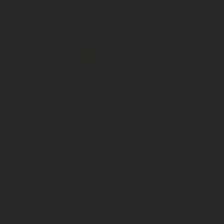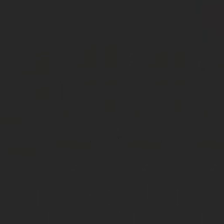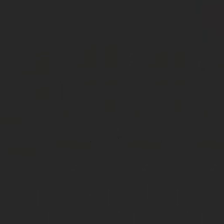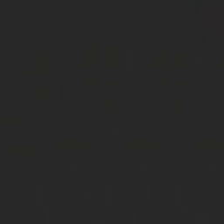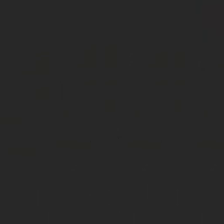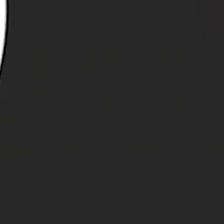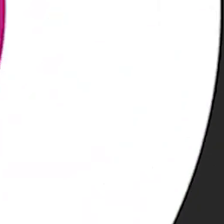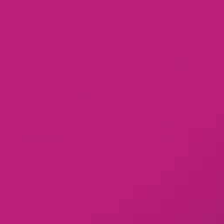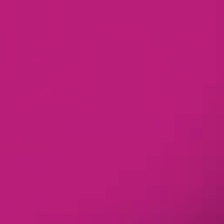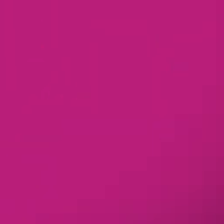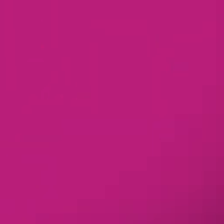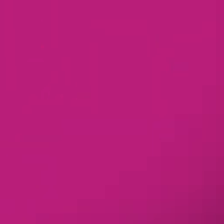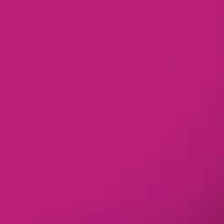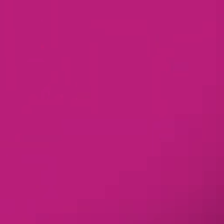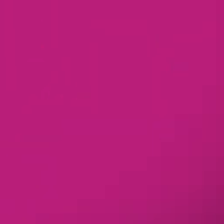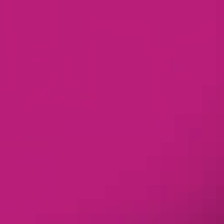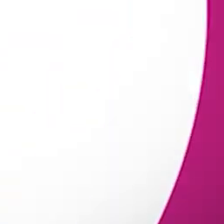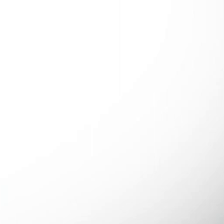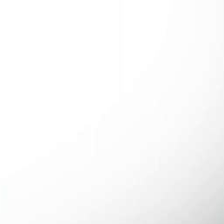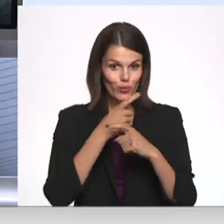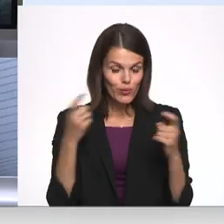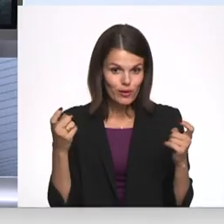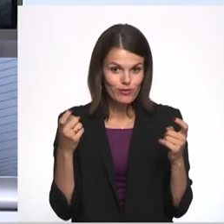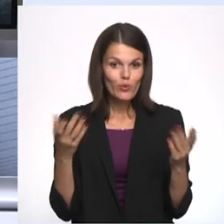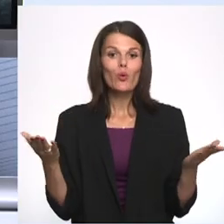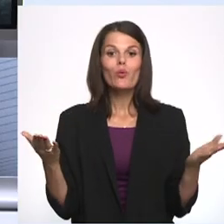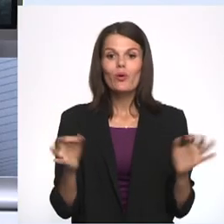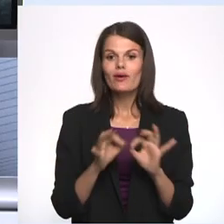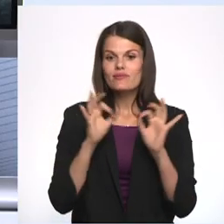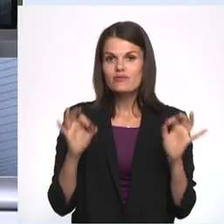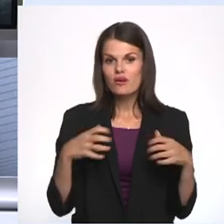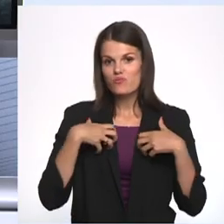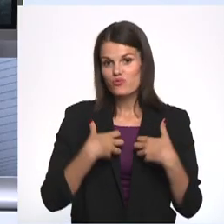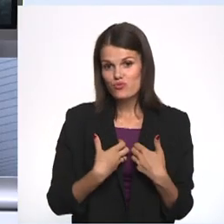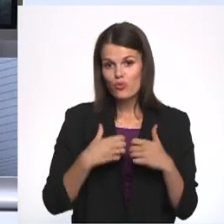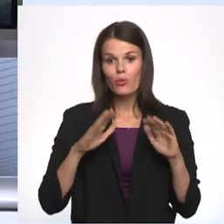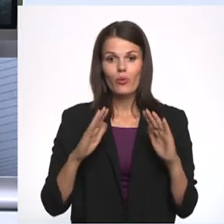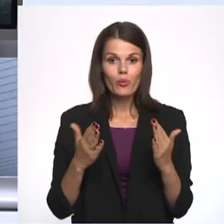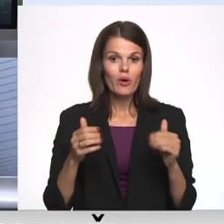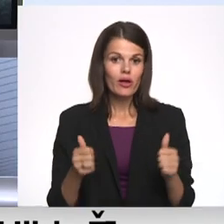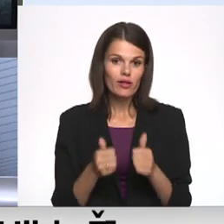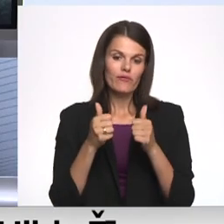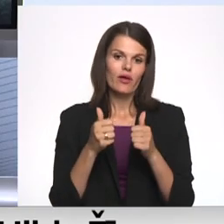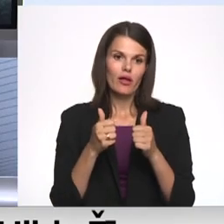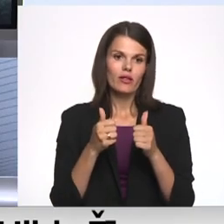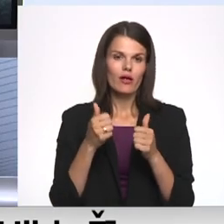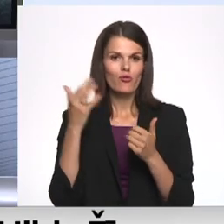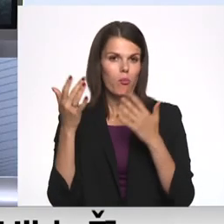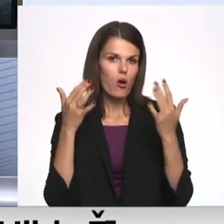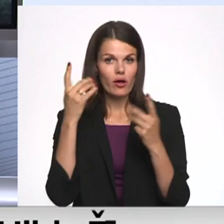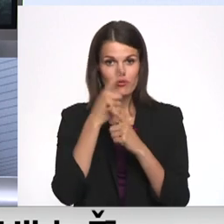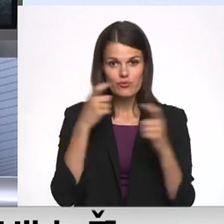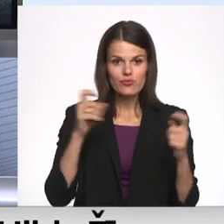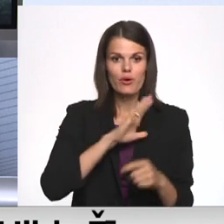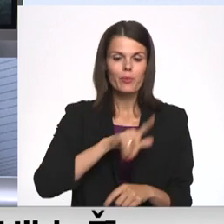Re, viss ēters ir te! Nu ko, sāksim ar skumju, bet vienlaikus arī tādu sērīgu poētisku ziņu.